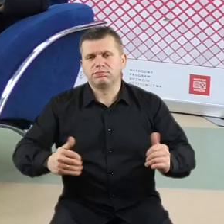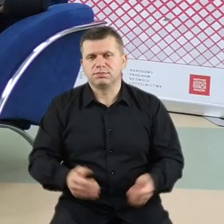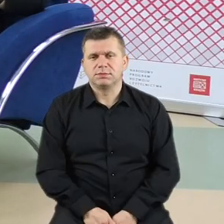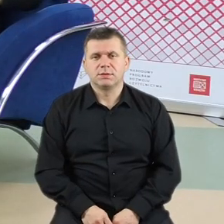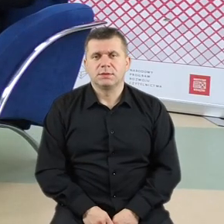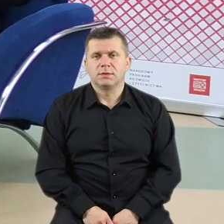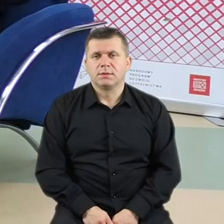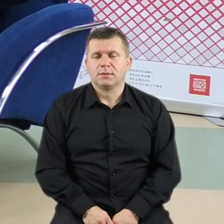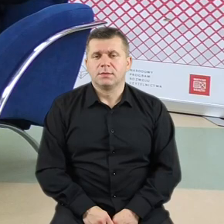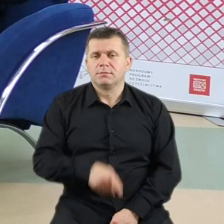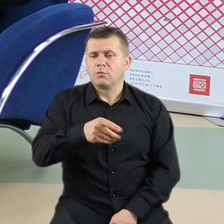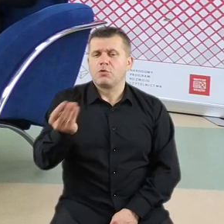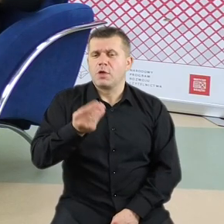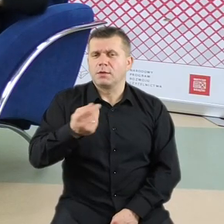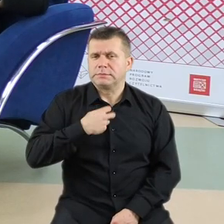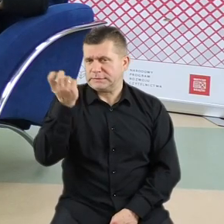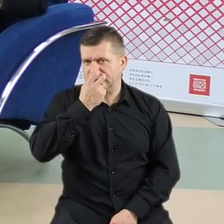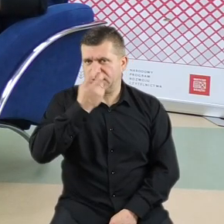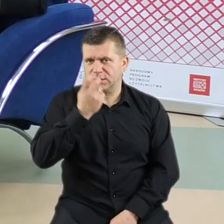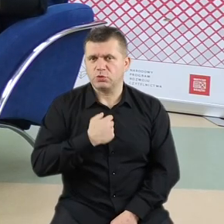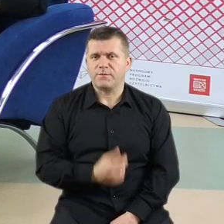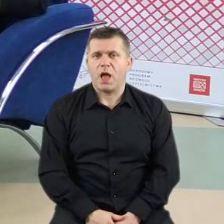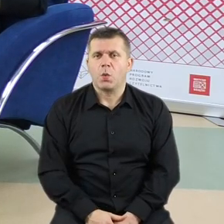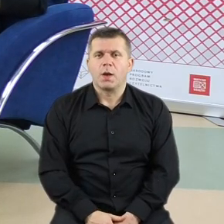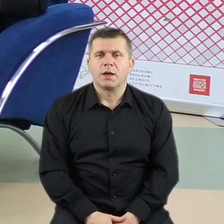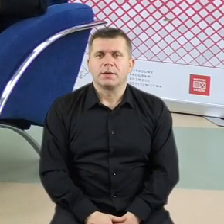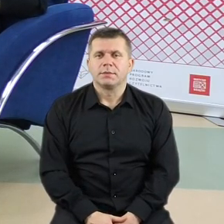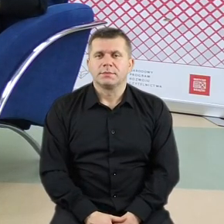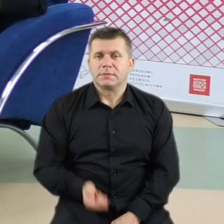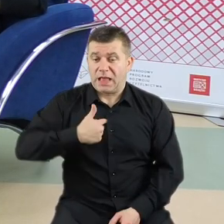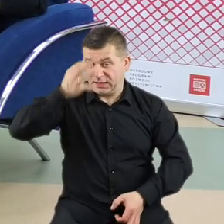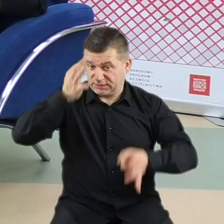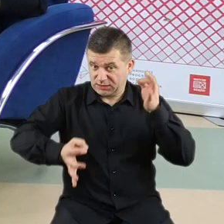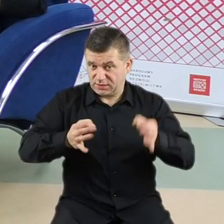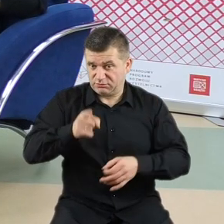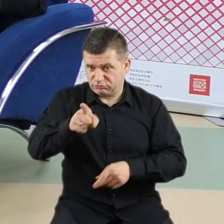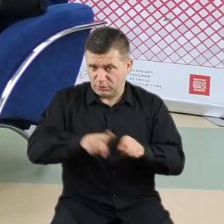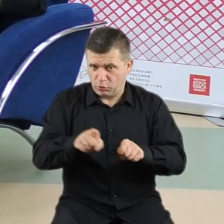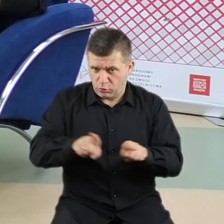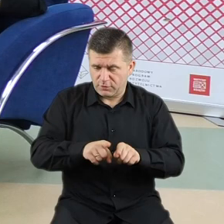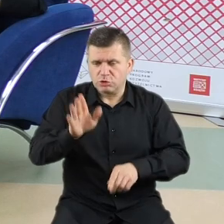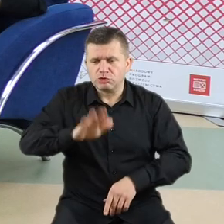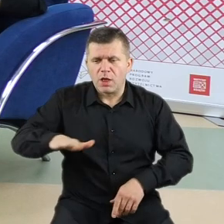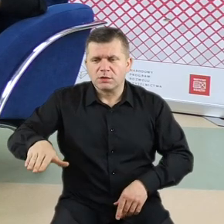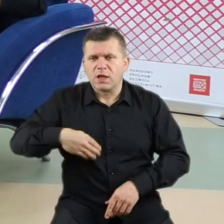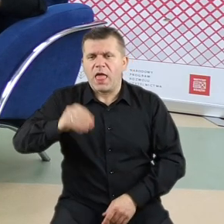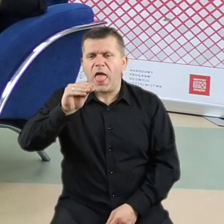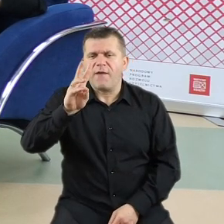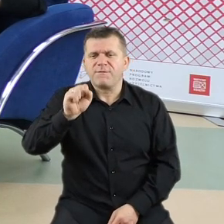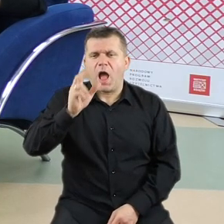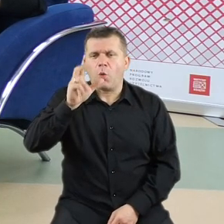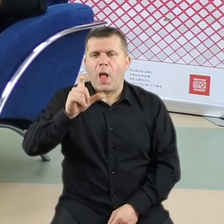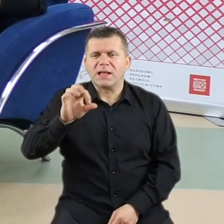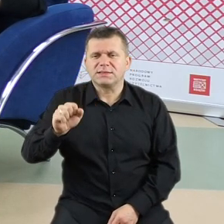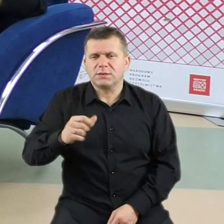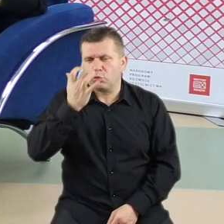No i w tym kontekście jeszcze mnie zainteresowało i się zastanawiałam, czy ciebie również, dzieci ewakuantów rosyjskich